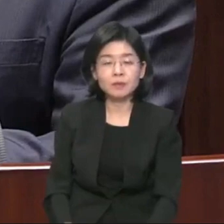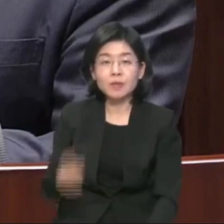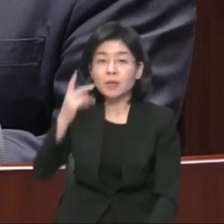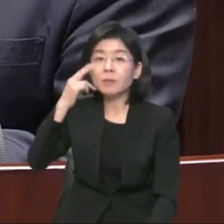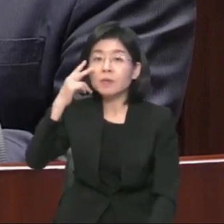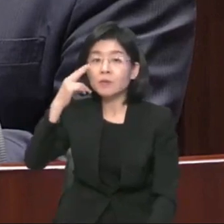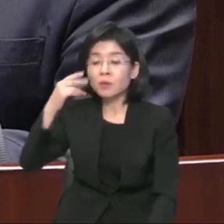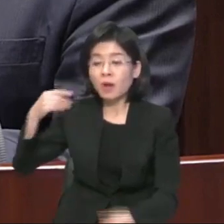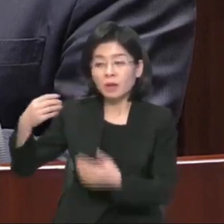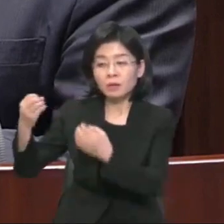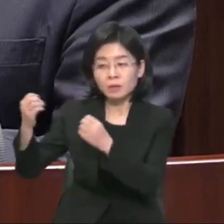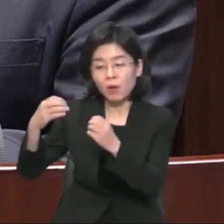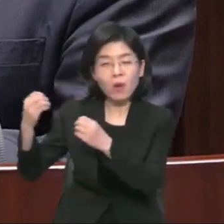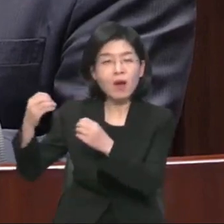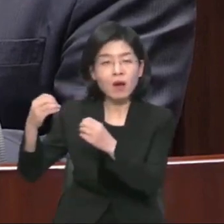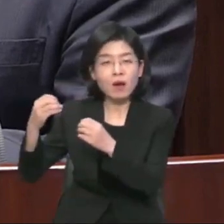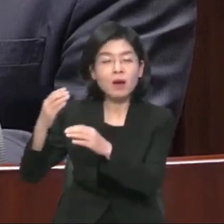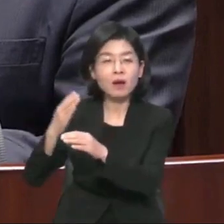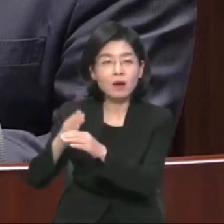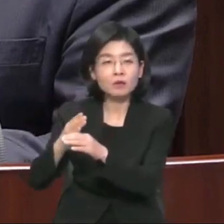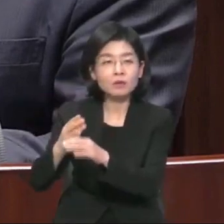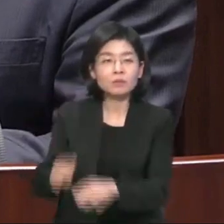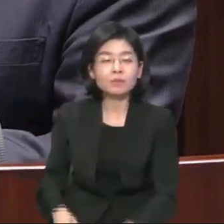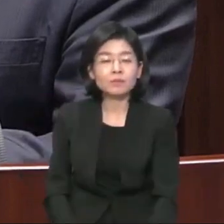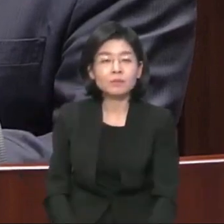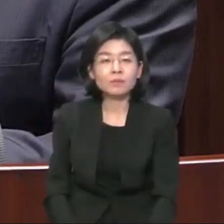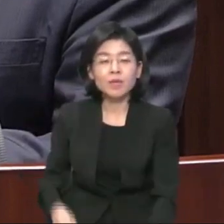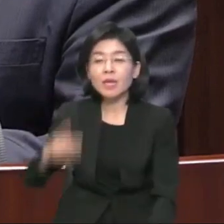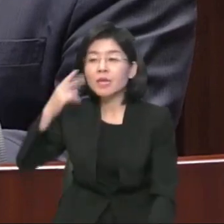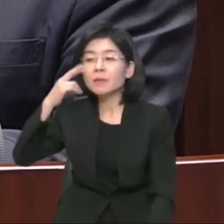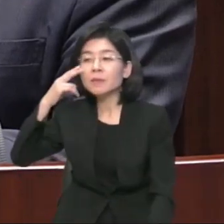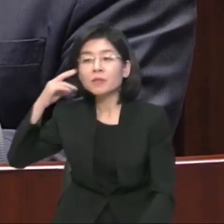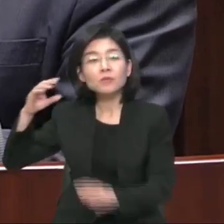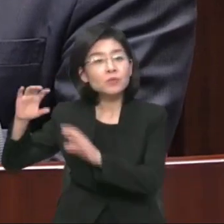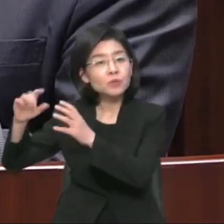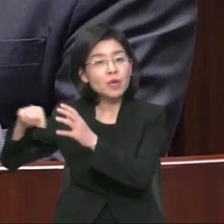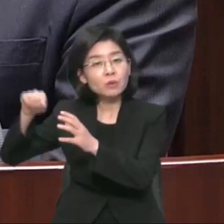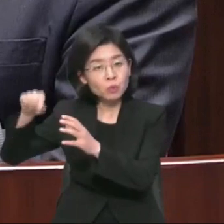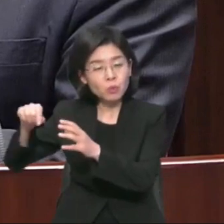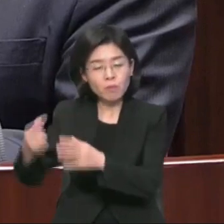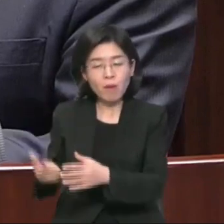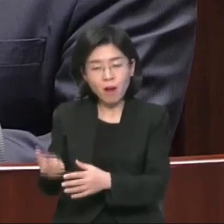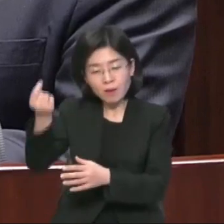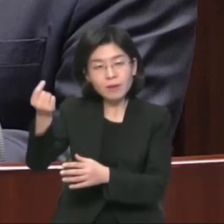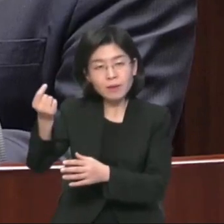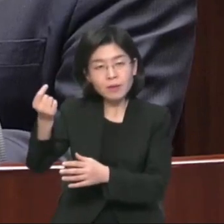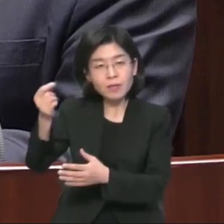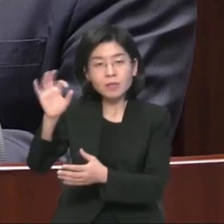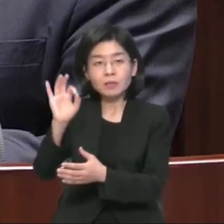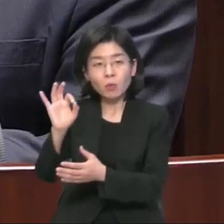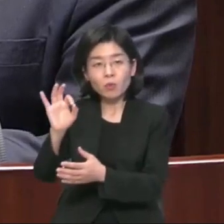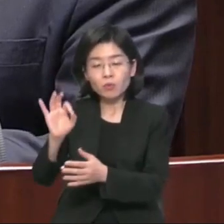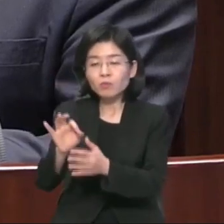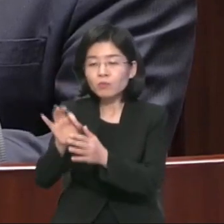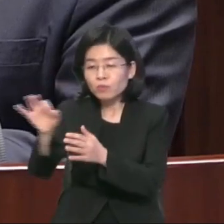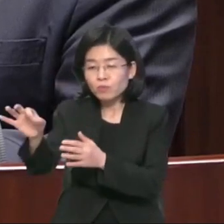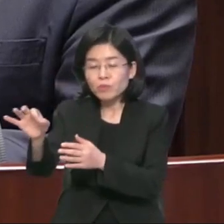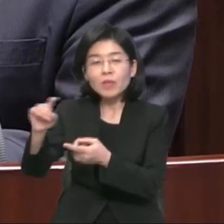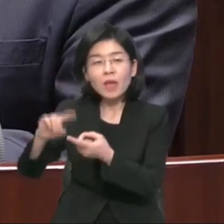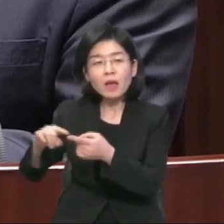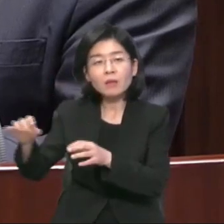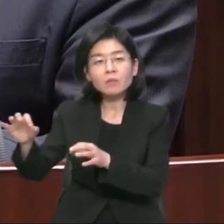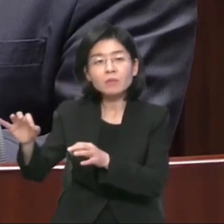미측과 계속 협의를 하고 있습니다. 하여튼 미측도 그 조속한 타결 에 대한 그 의지가 강한